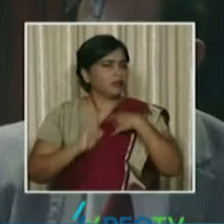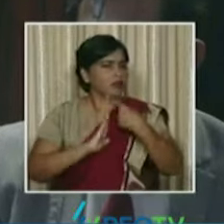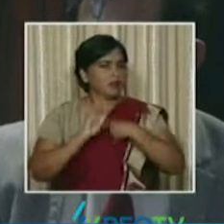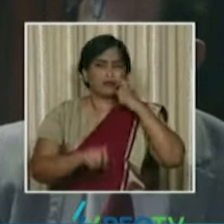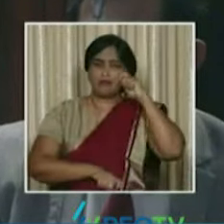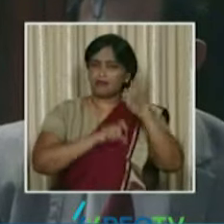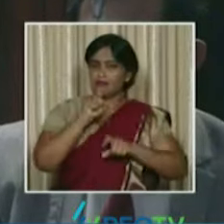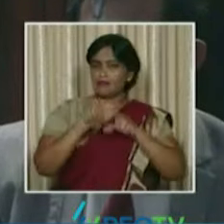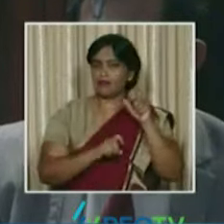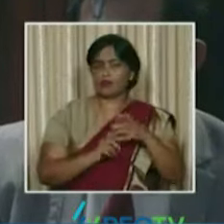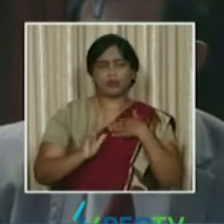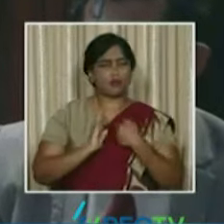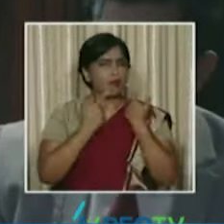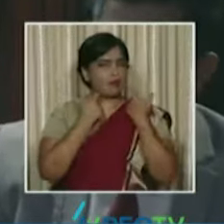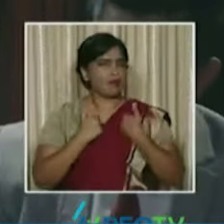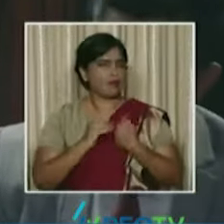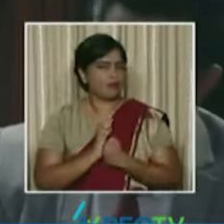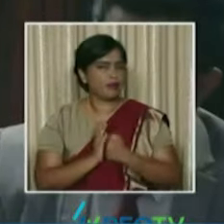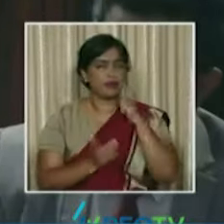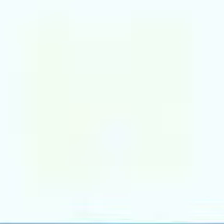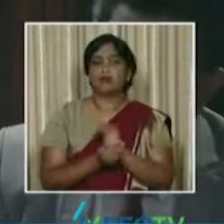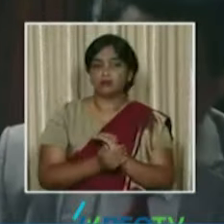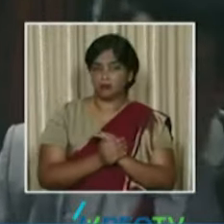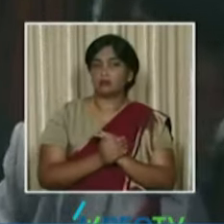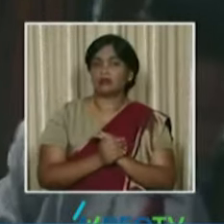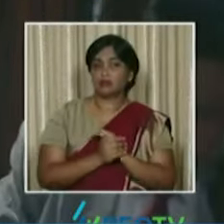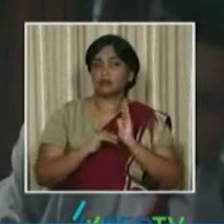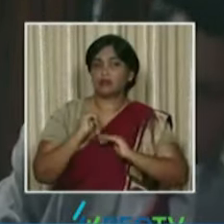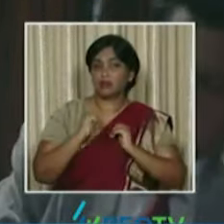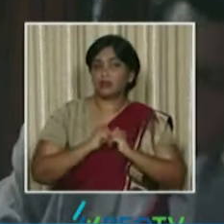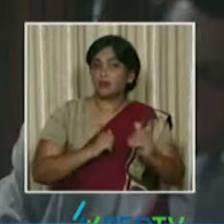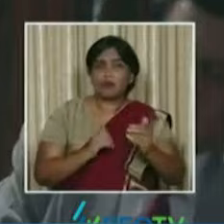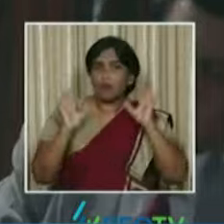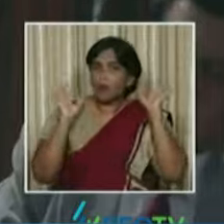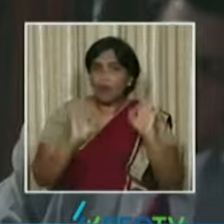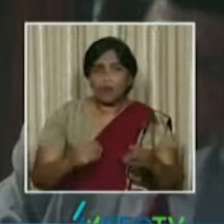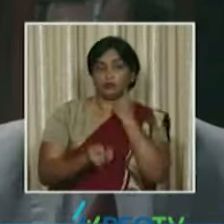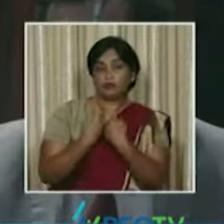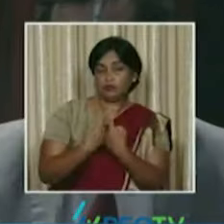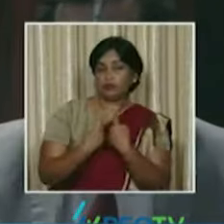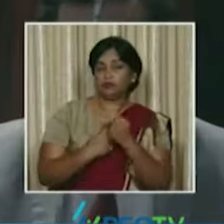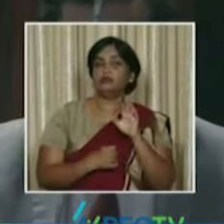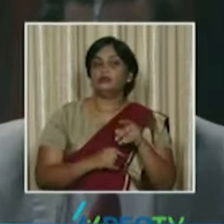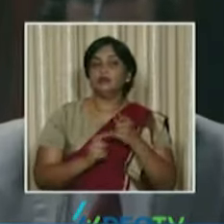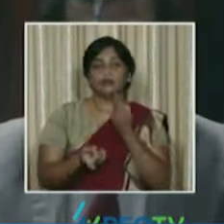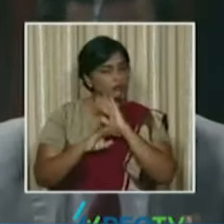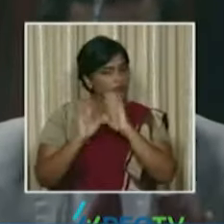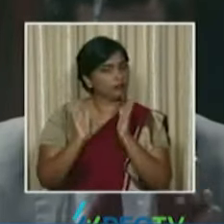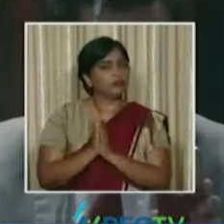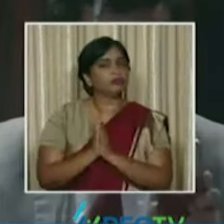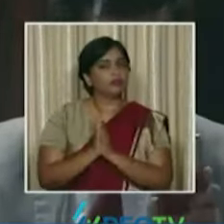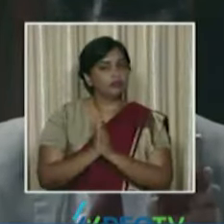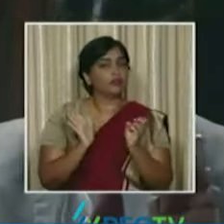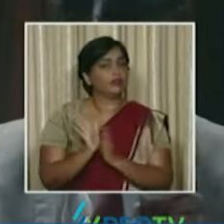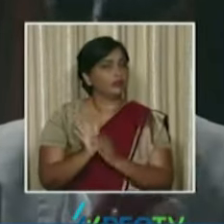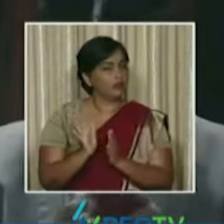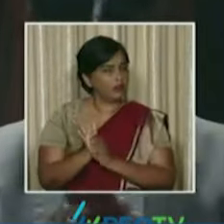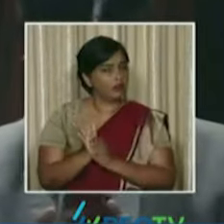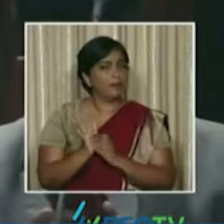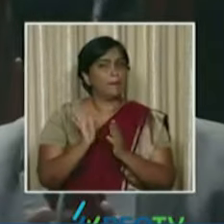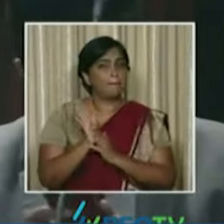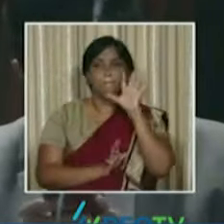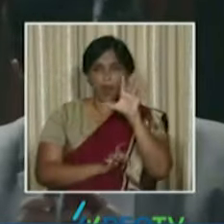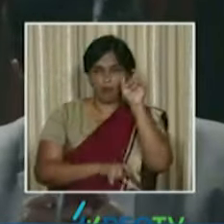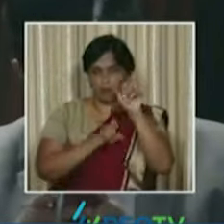පුරවැසියේ ඉස්සරහ අපේ ආත්මගරුත්වය රැකෙන යම්කිසි විදිහක ක්‍රමවේදයක් ඕනේ නැත් අපිට? මේ නියාමනය කරන කමිටුවේ